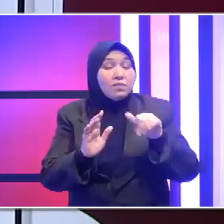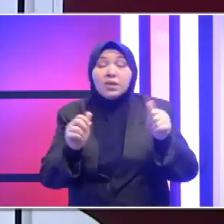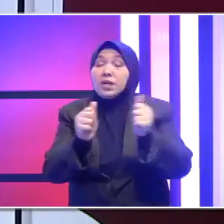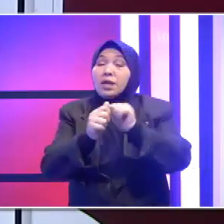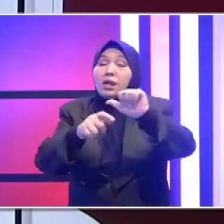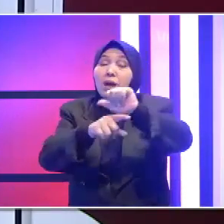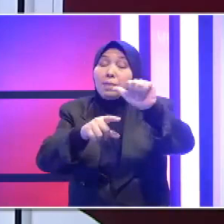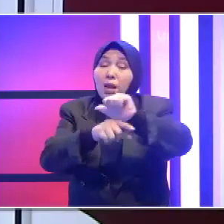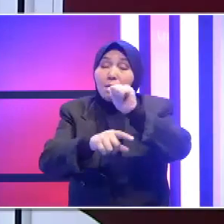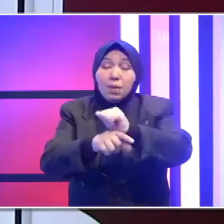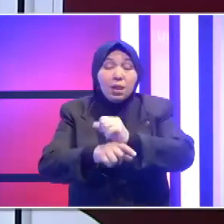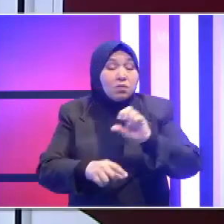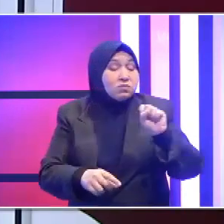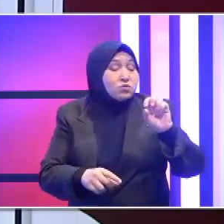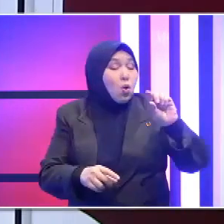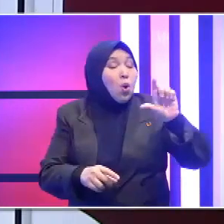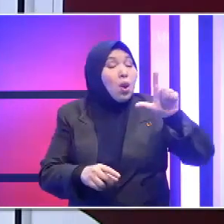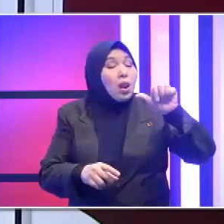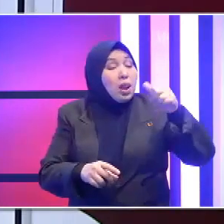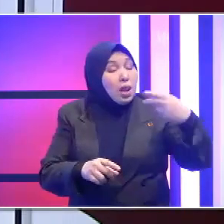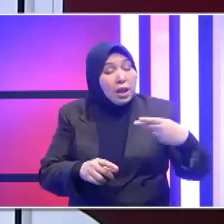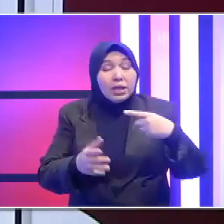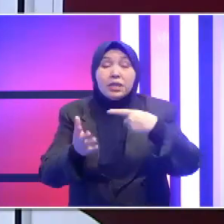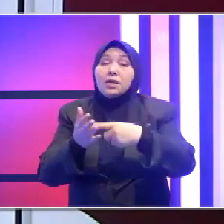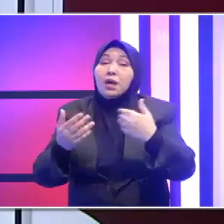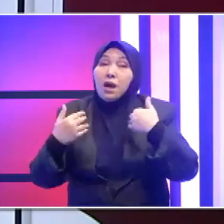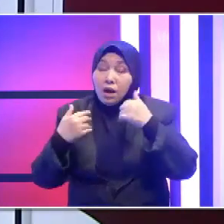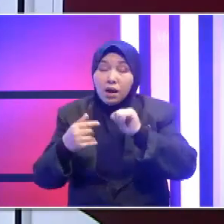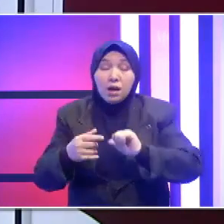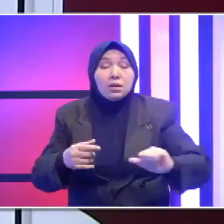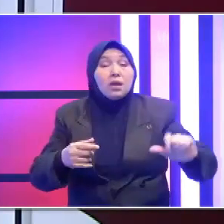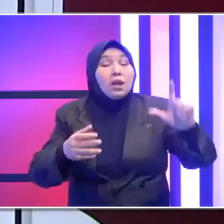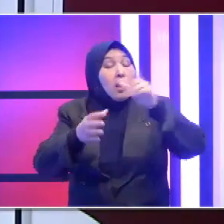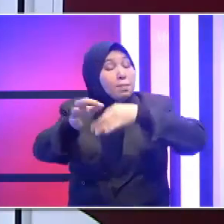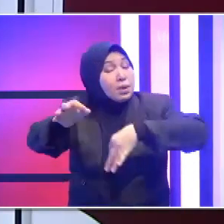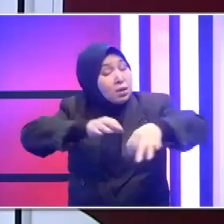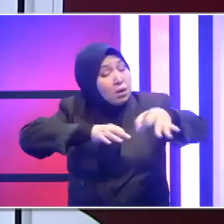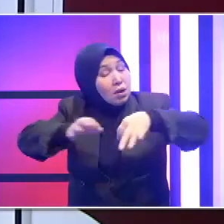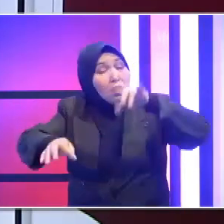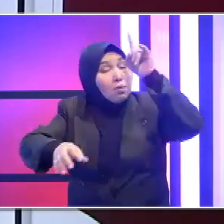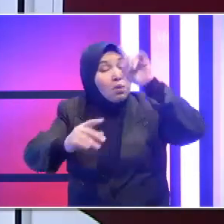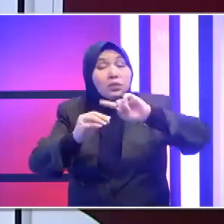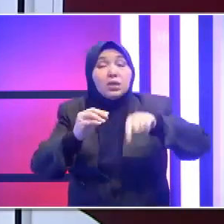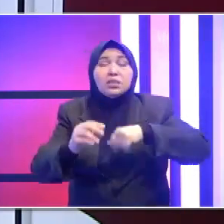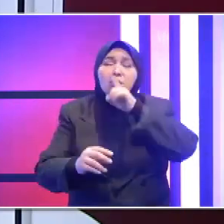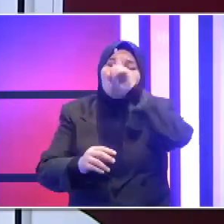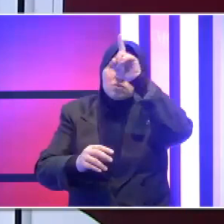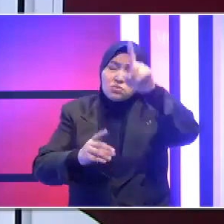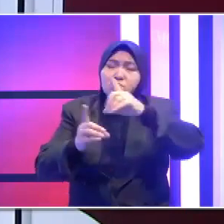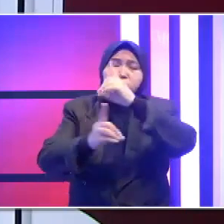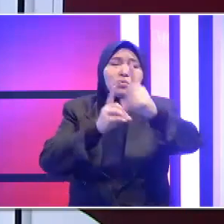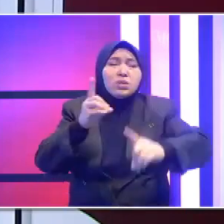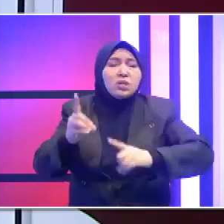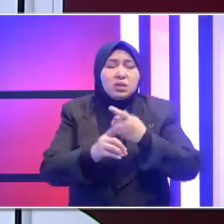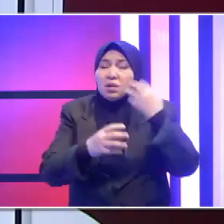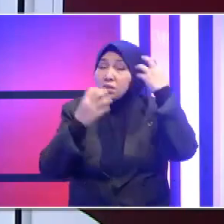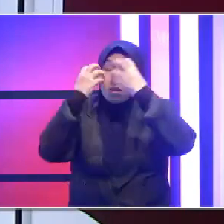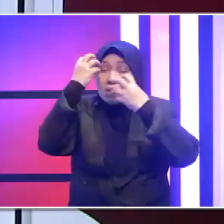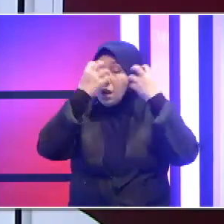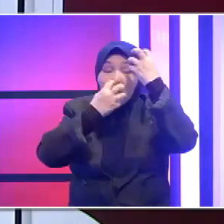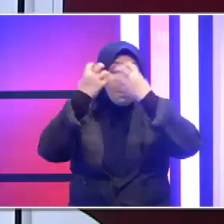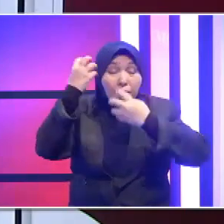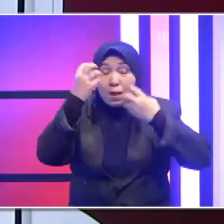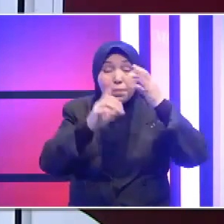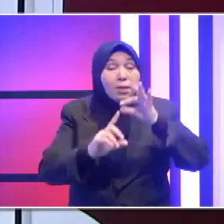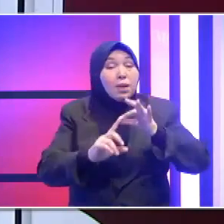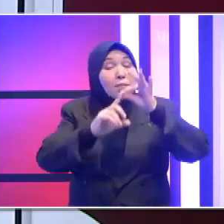amal-amal Saleh ini adalah penerangan Allah tentang hakikat dunia saatnya agak kita tidak selalu dalam